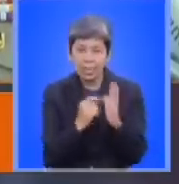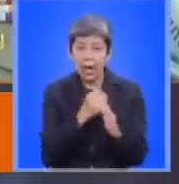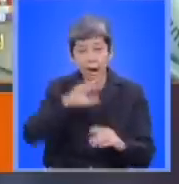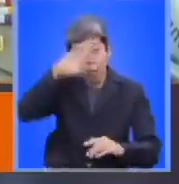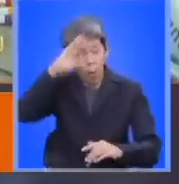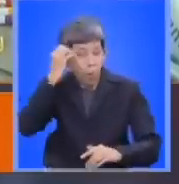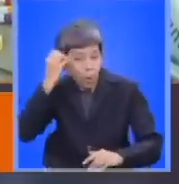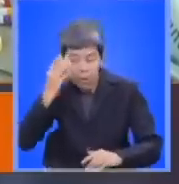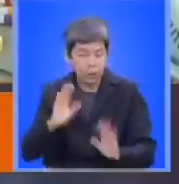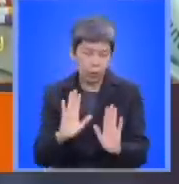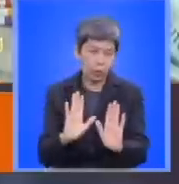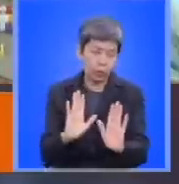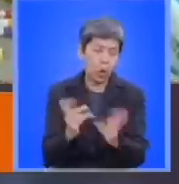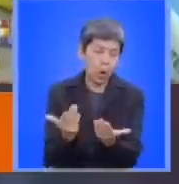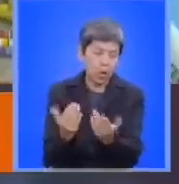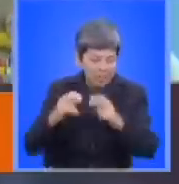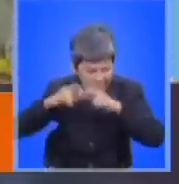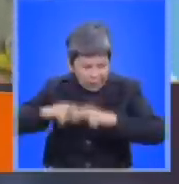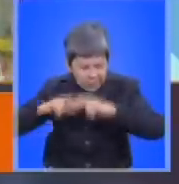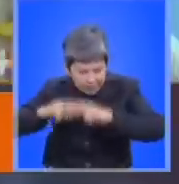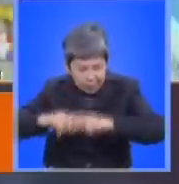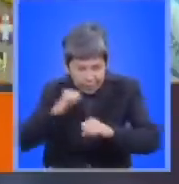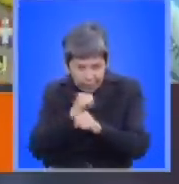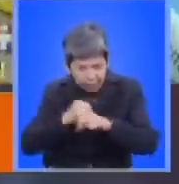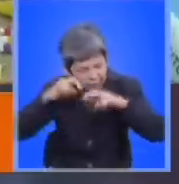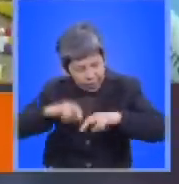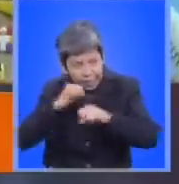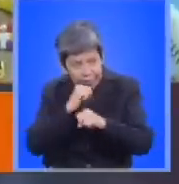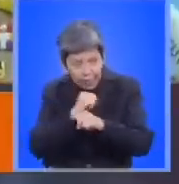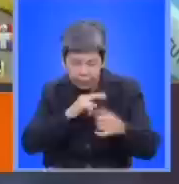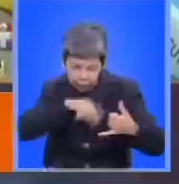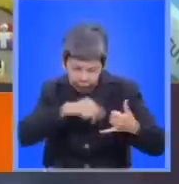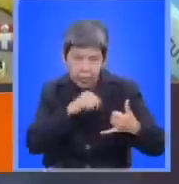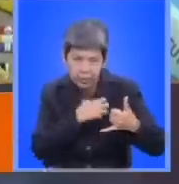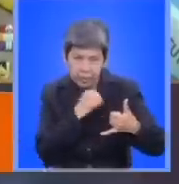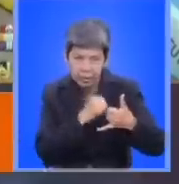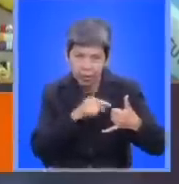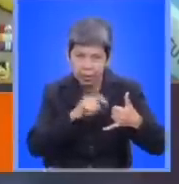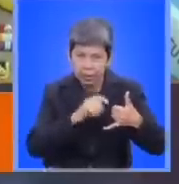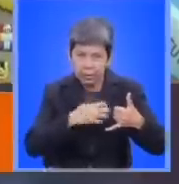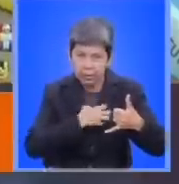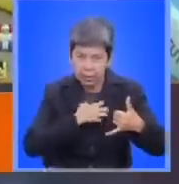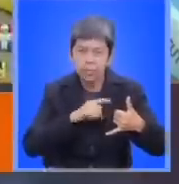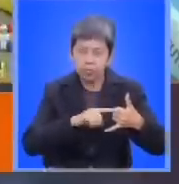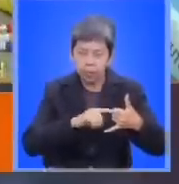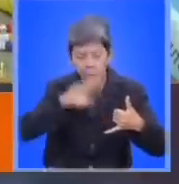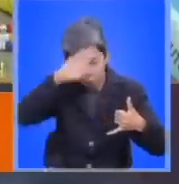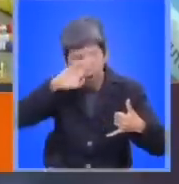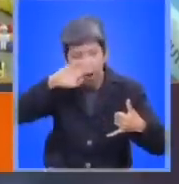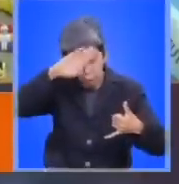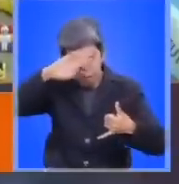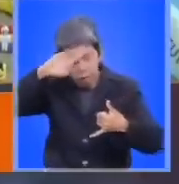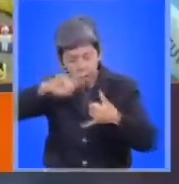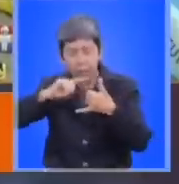แล้วแก้ปวดหัวเนี่ยอันนี้ที่หลังช่วงนี้เป็นช่วงที่เราจะต้องเน้นในเรื่องของการรักษาพยาบาลให้คนไข้ทุกราย